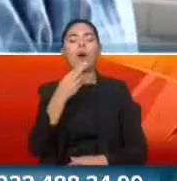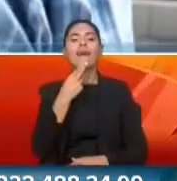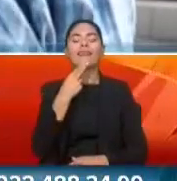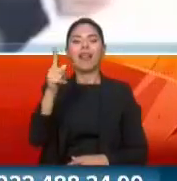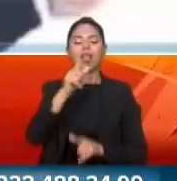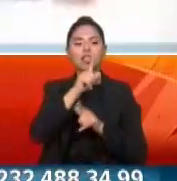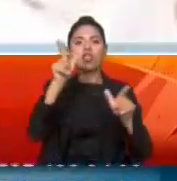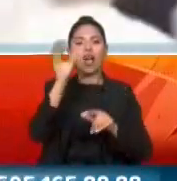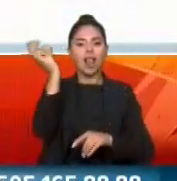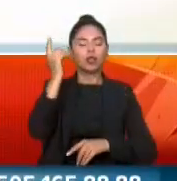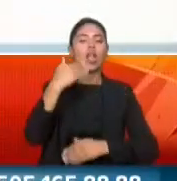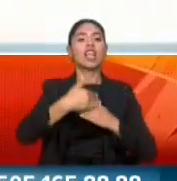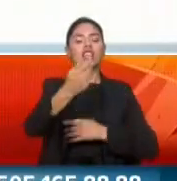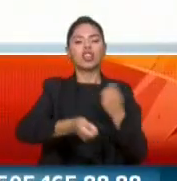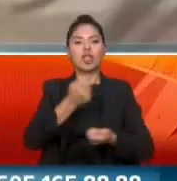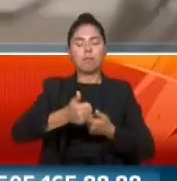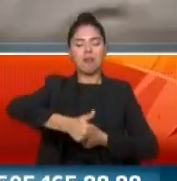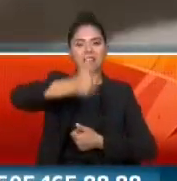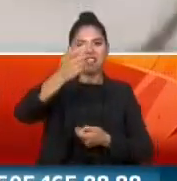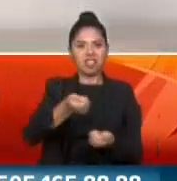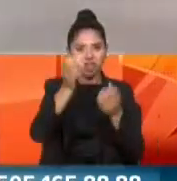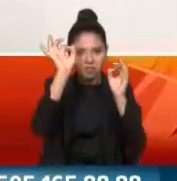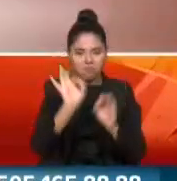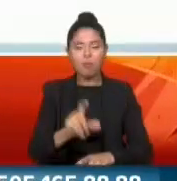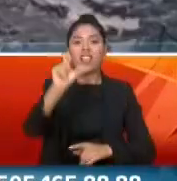çağrılarını duyan Dışişleri Bakanlığı devreye girdi ve